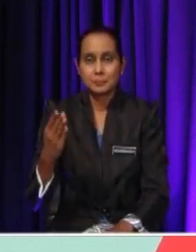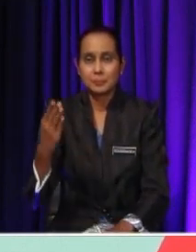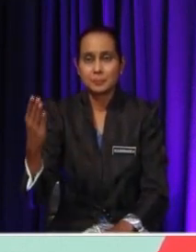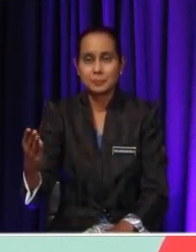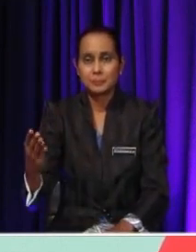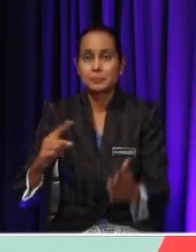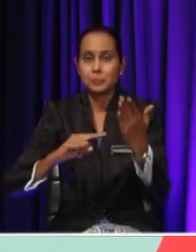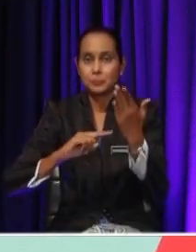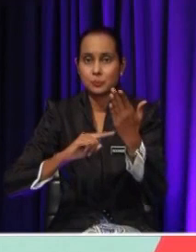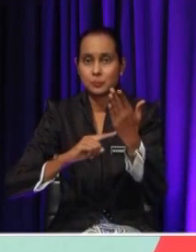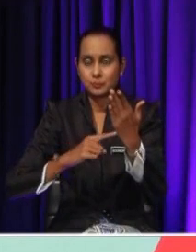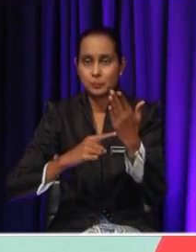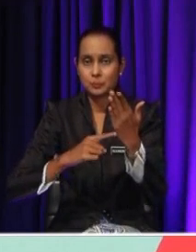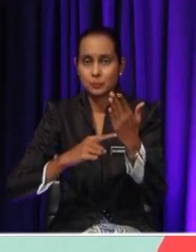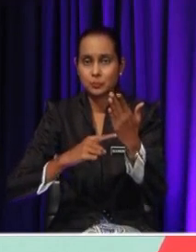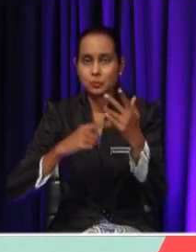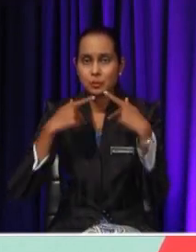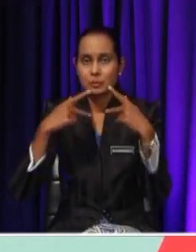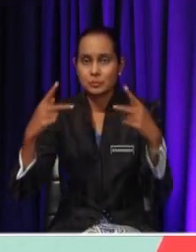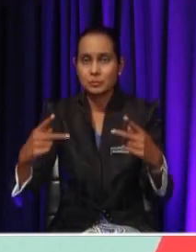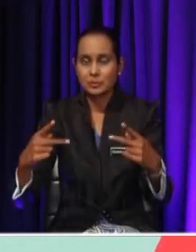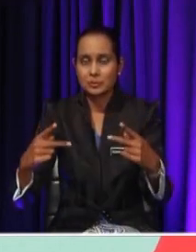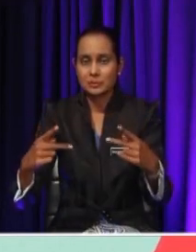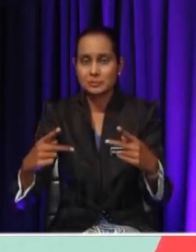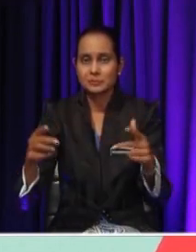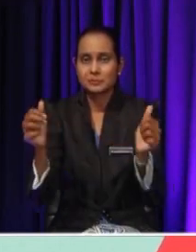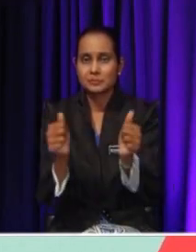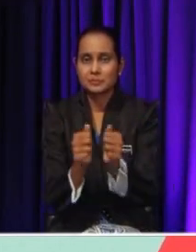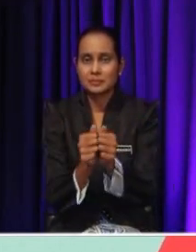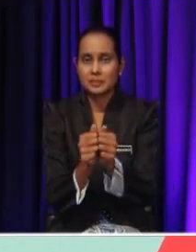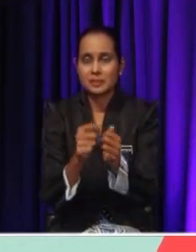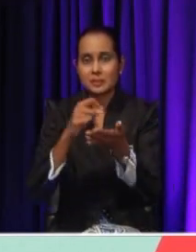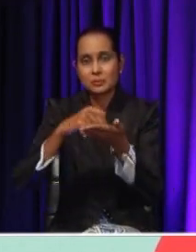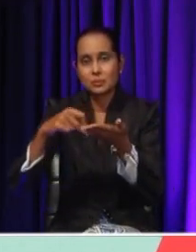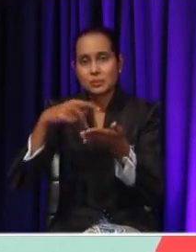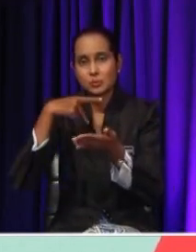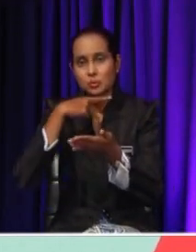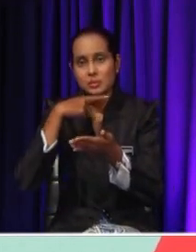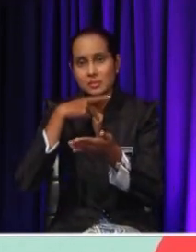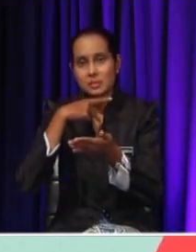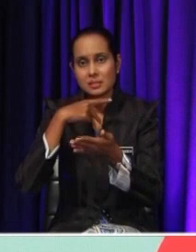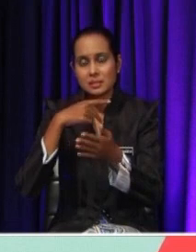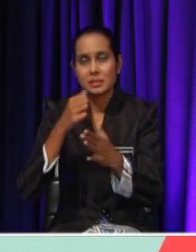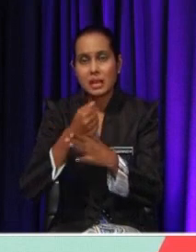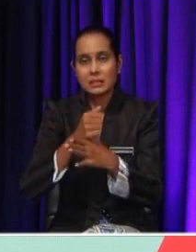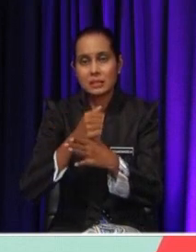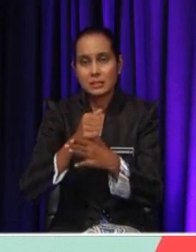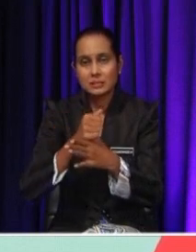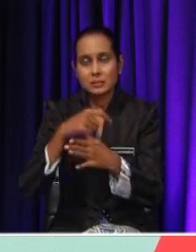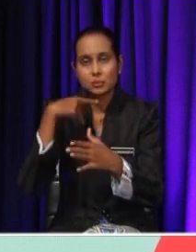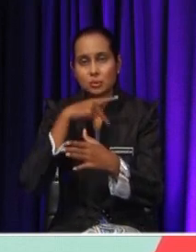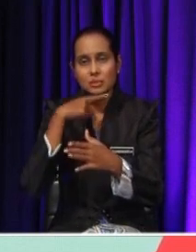dalam dunia kesusastrawan melayu modern dengan menulis puisi Antara puisinya yang cukup